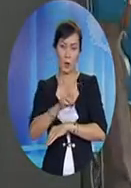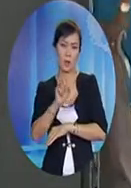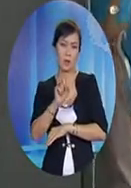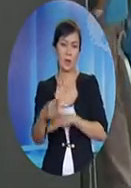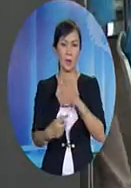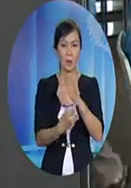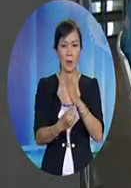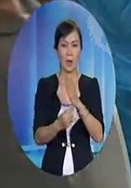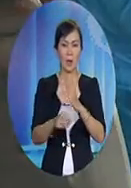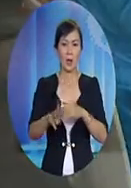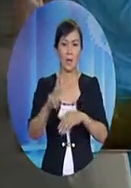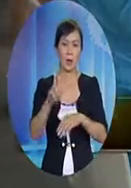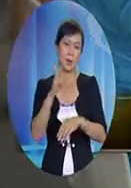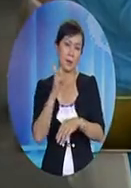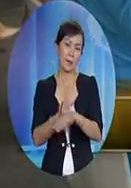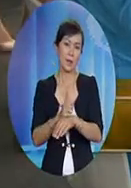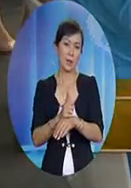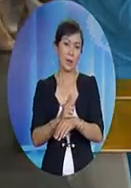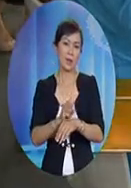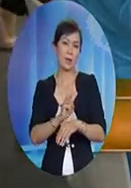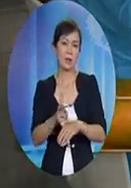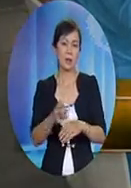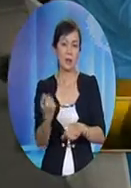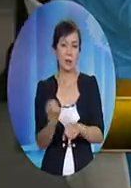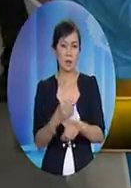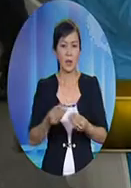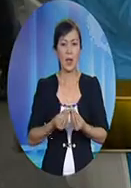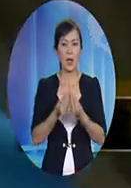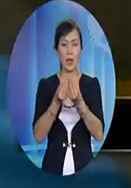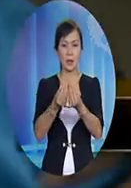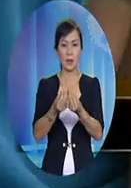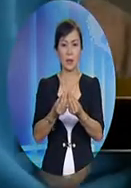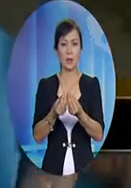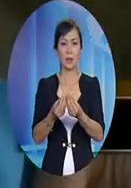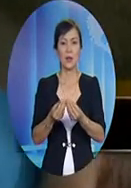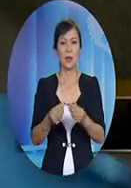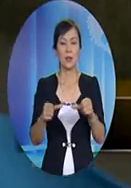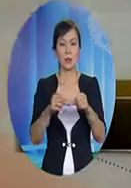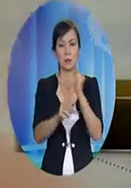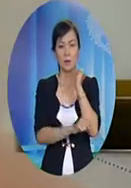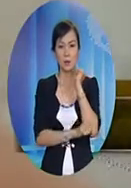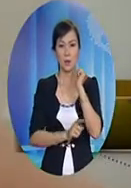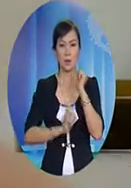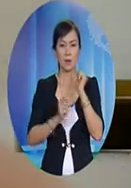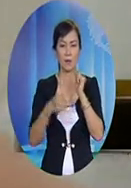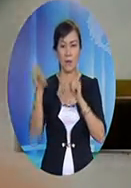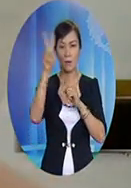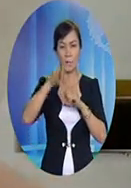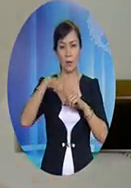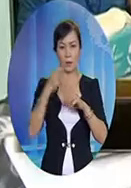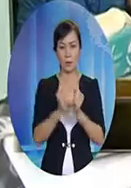máu, khoảng 35.000ml máu đã được hiến tặng, tiếp thêm hy vọng cho những bệnh nhân mắc bệnh hiểm nghèo tại thành phố Hồ Chí Minh nói riêng và Việt Nam nói chung.